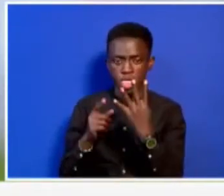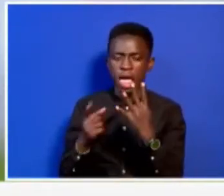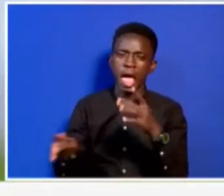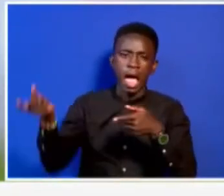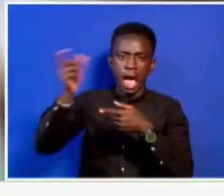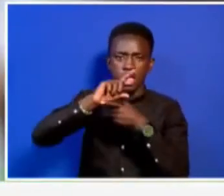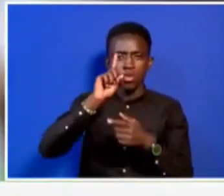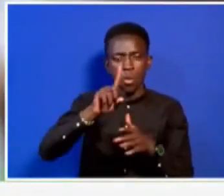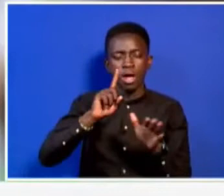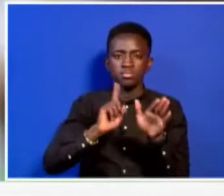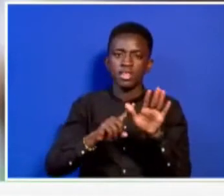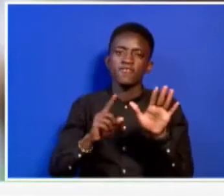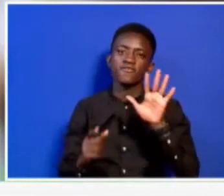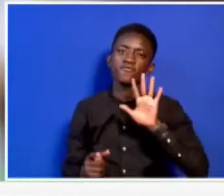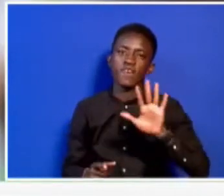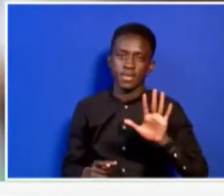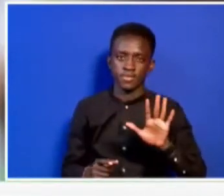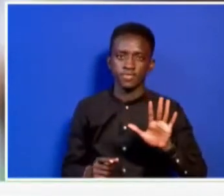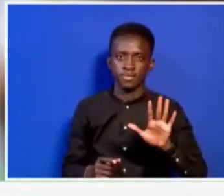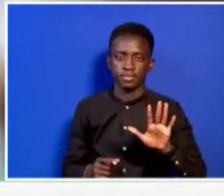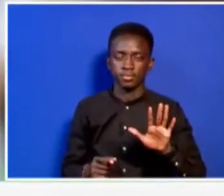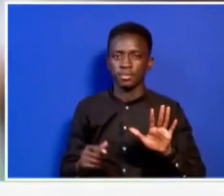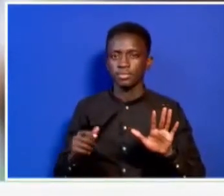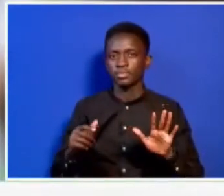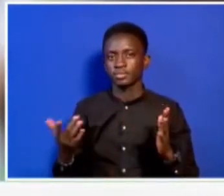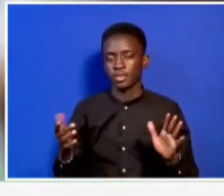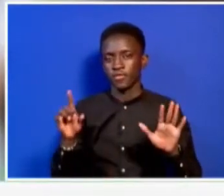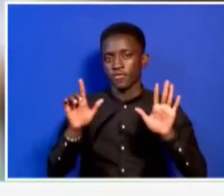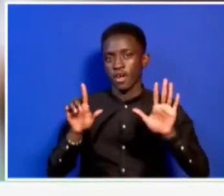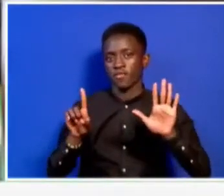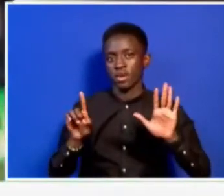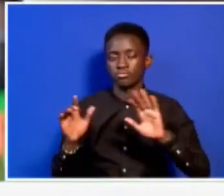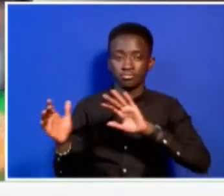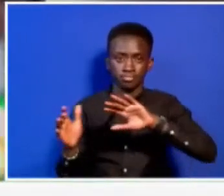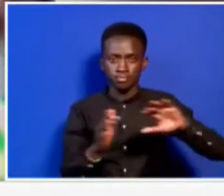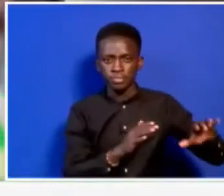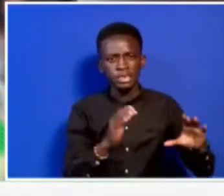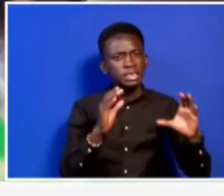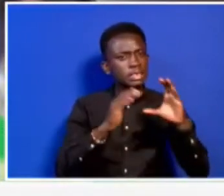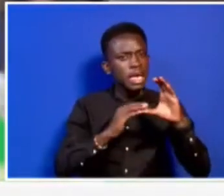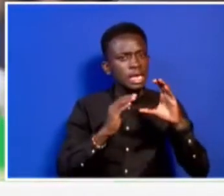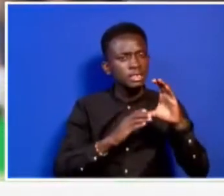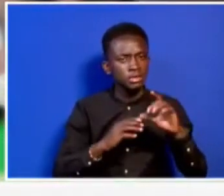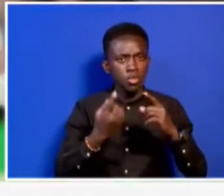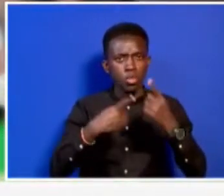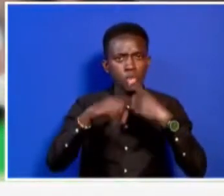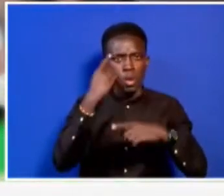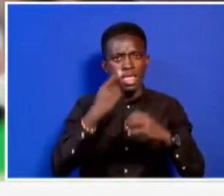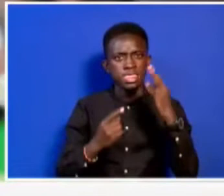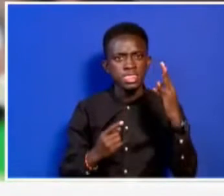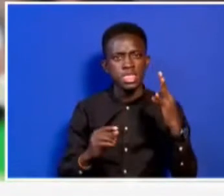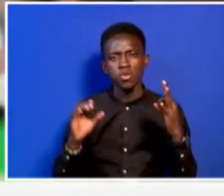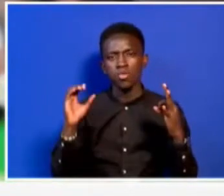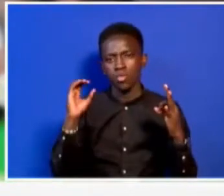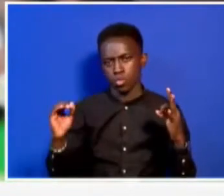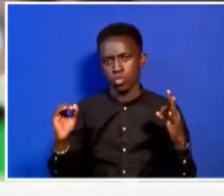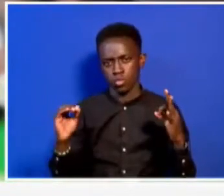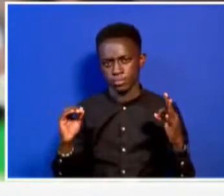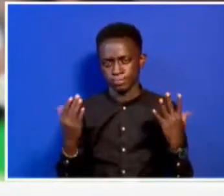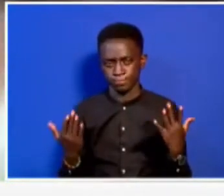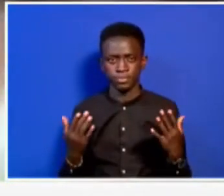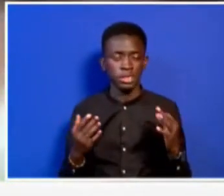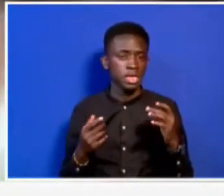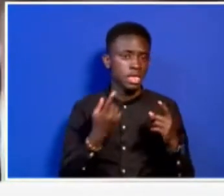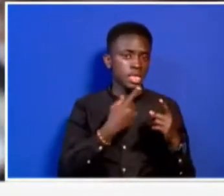mara saba. Na katika mtanange mwingine, Chelsea walinyuka Leeds United mabao matatu kwa nunge na kuiweka Leeds kwenye hatari ya kushushwa gazi.